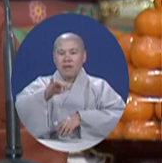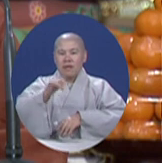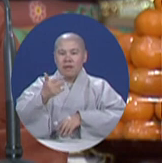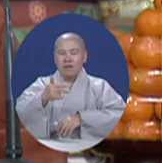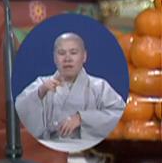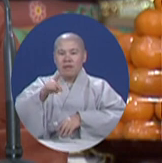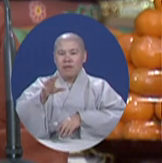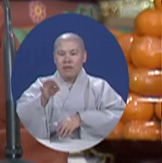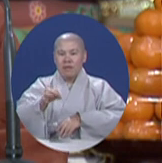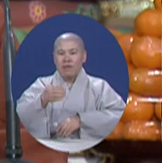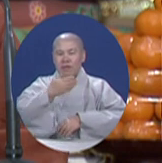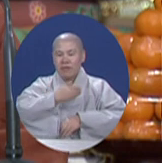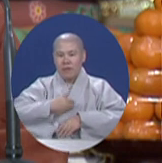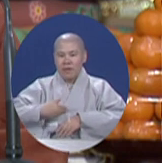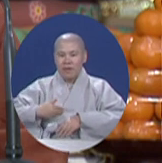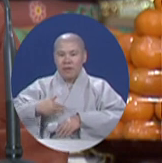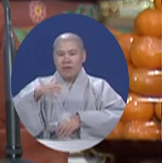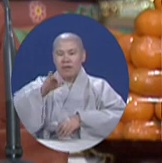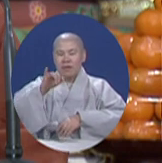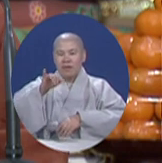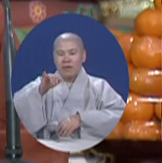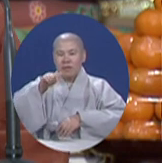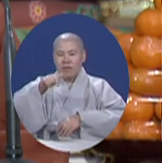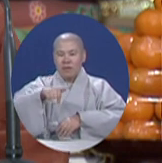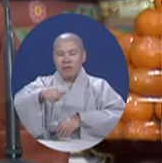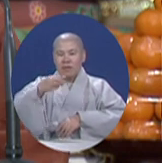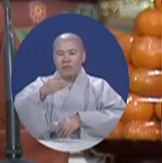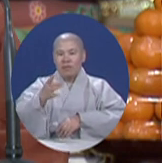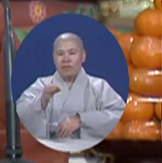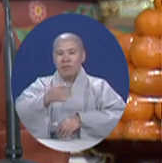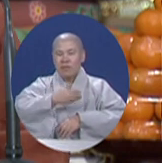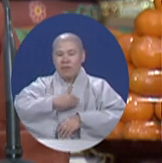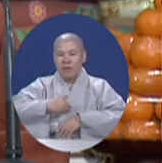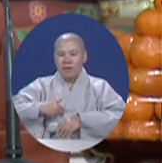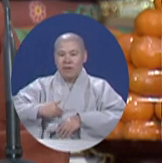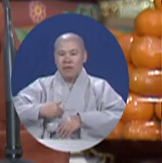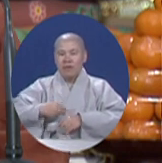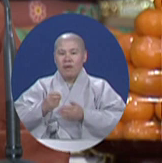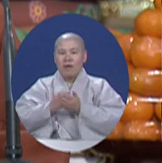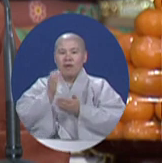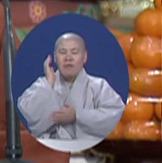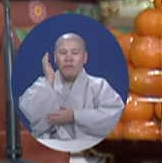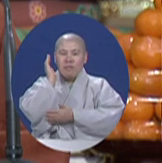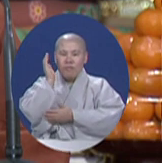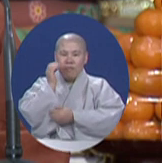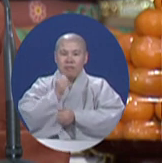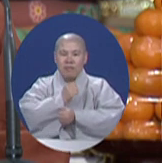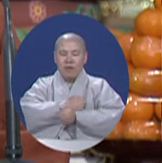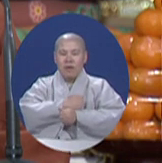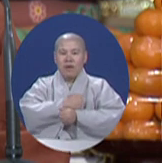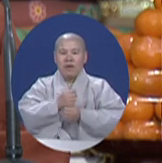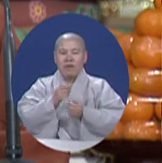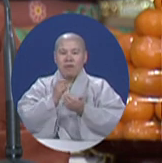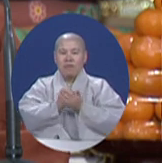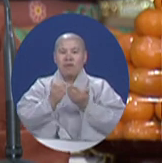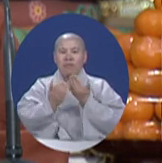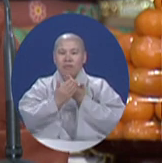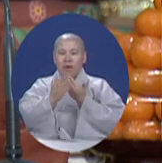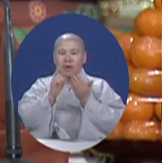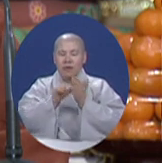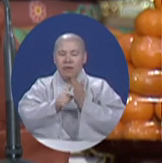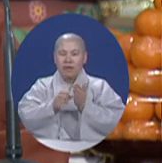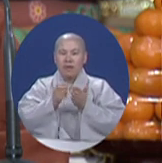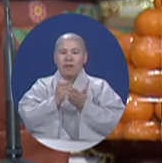진정제자 무슨 지통제자 이런 분들과 함께 화엄법회도 많이 하고 그러셨는데 이런 분들에게